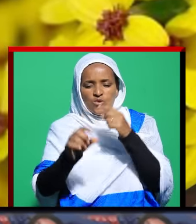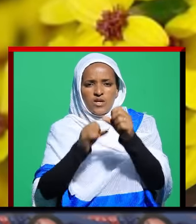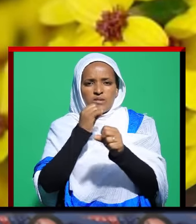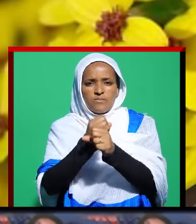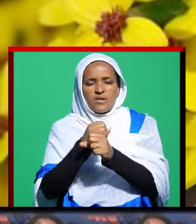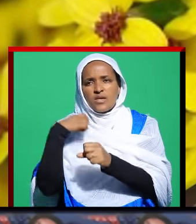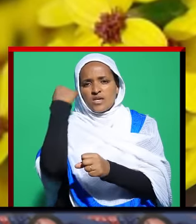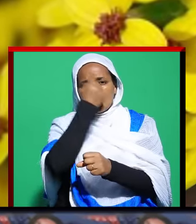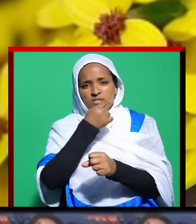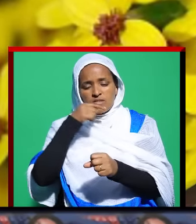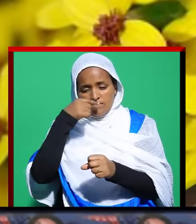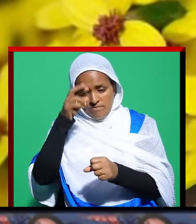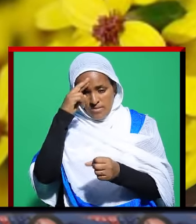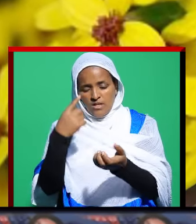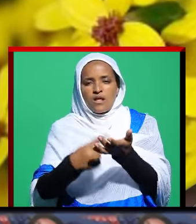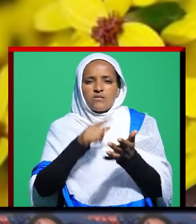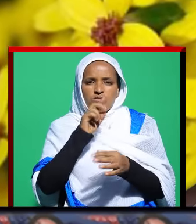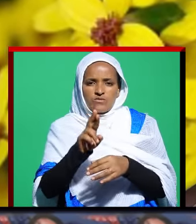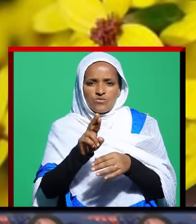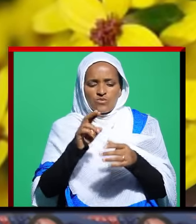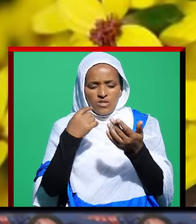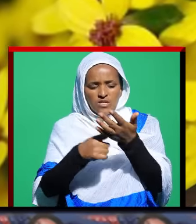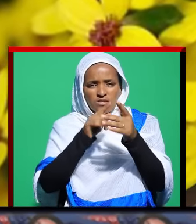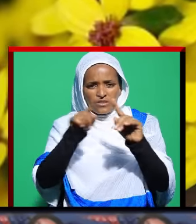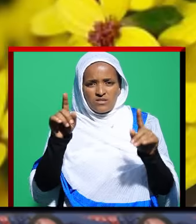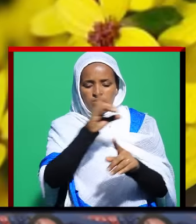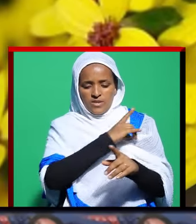የእድሜ ገጽታዎች ብዬ የተናገርኳቸው እነዚህ ናቸው። እነዚህ ግን